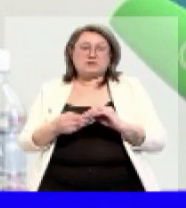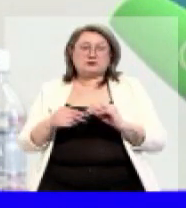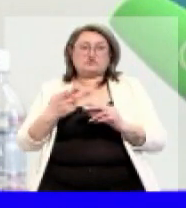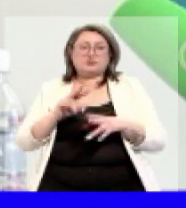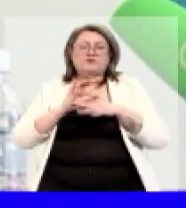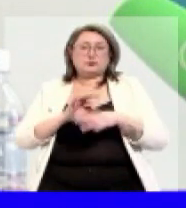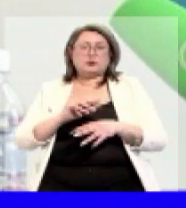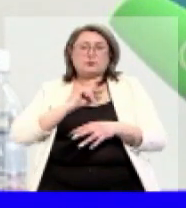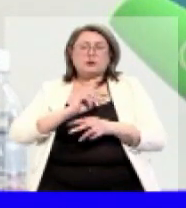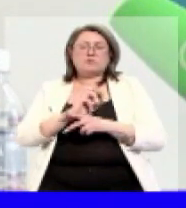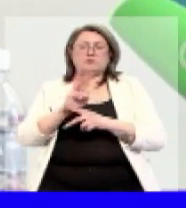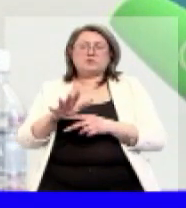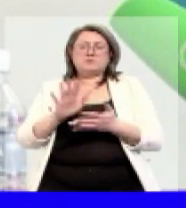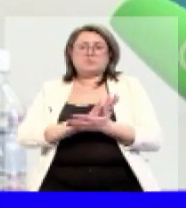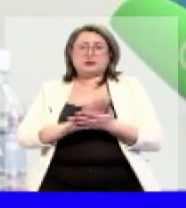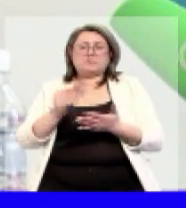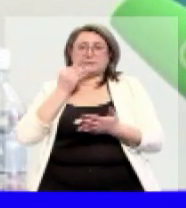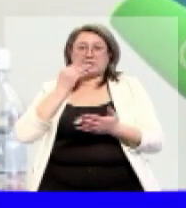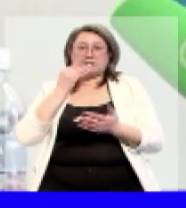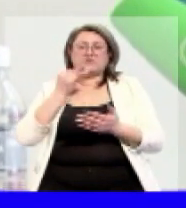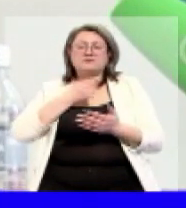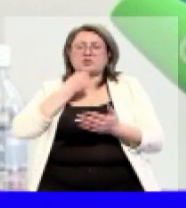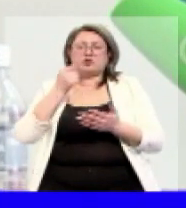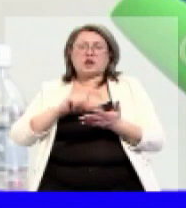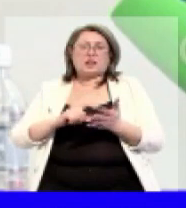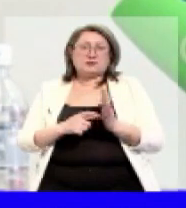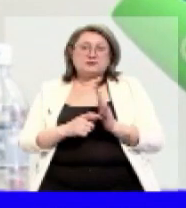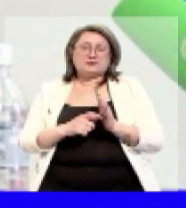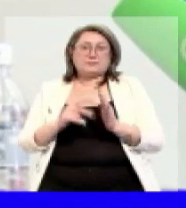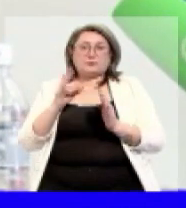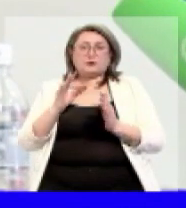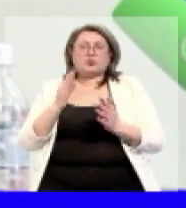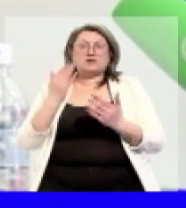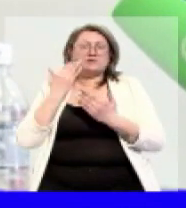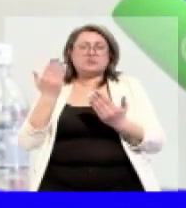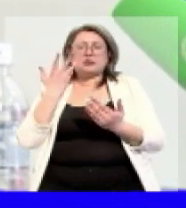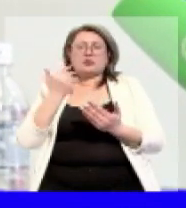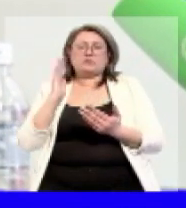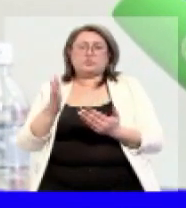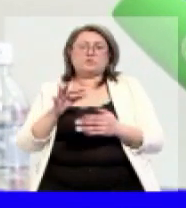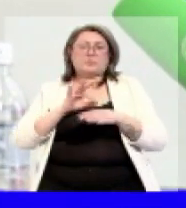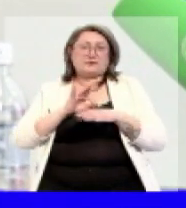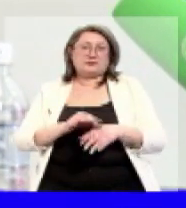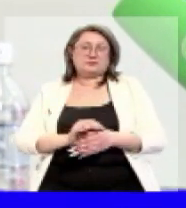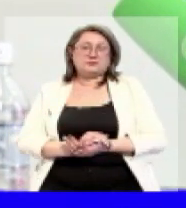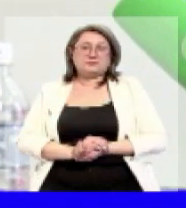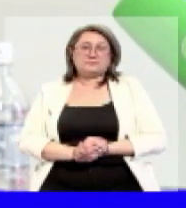сынып оқушыларында тегін тамақпен қамту үшін жұмыстар жасалынып жатыр. Алайда қашан жүзеге асырылатыны